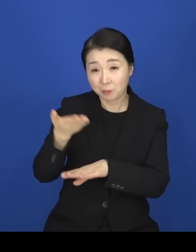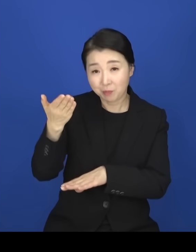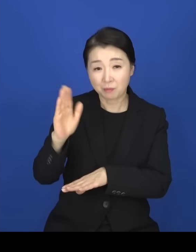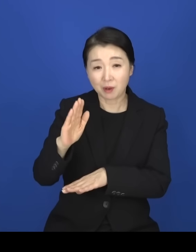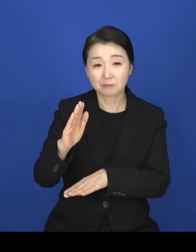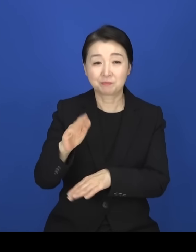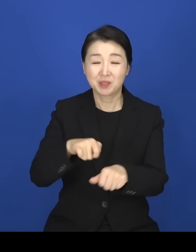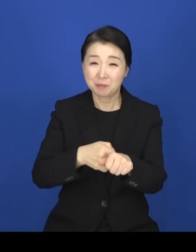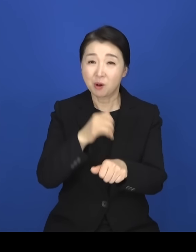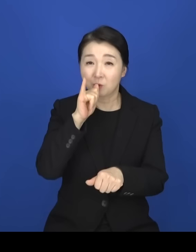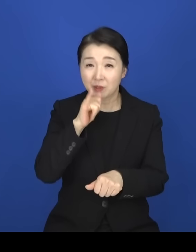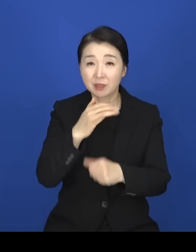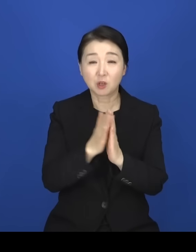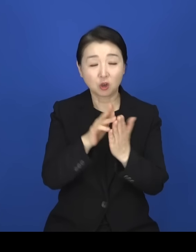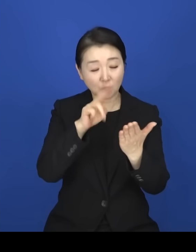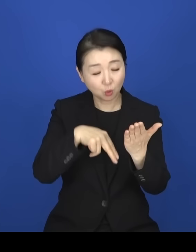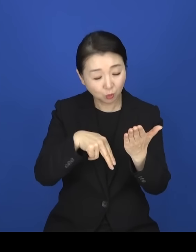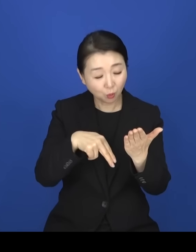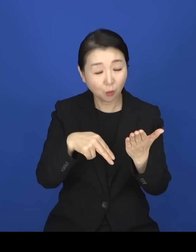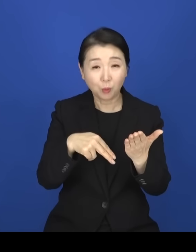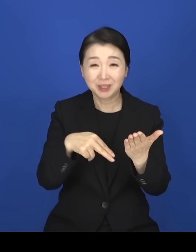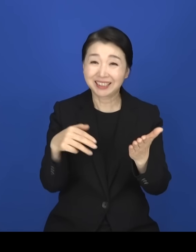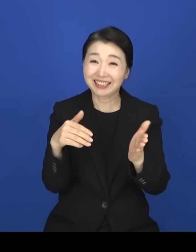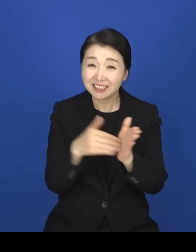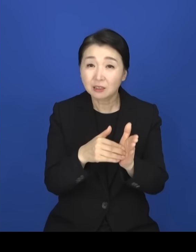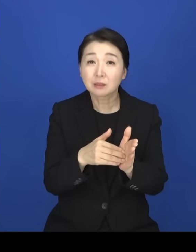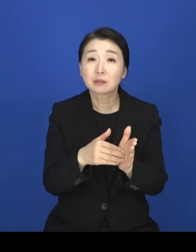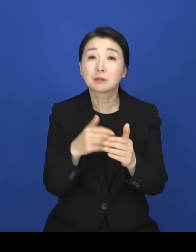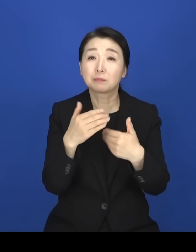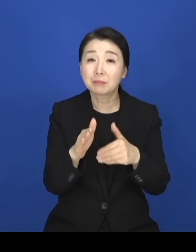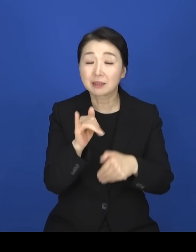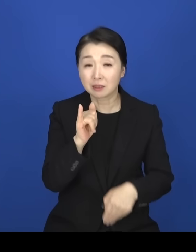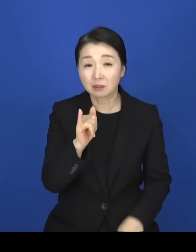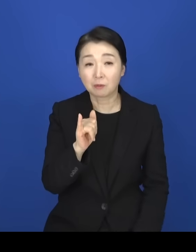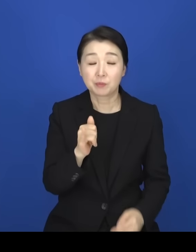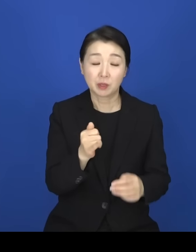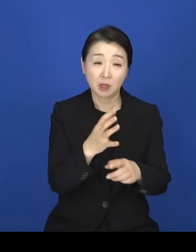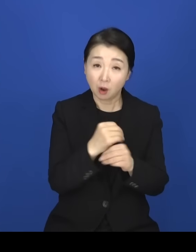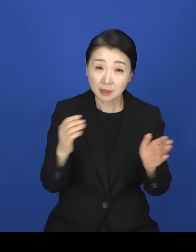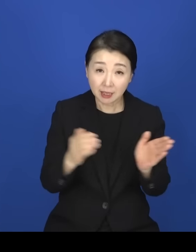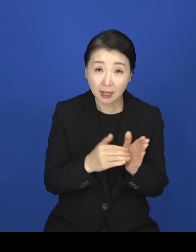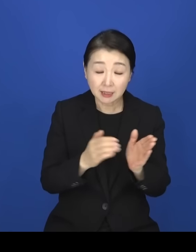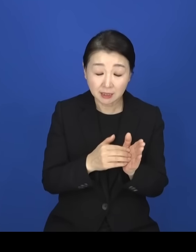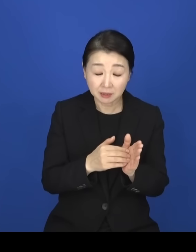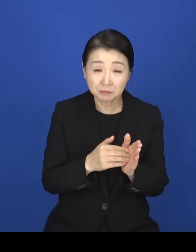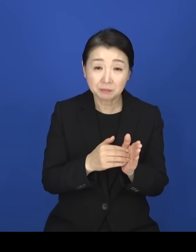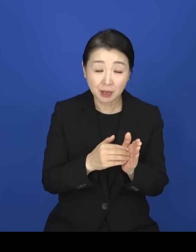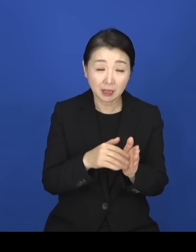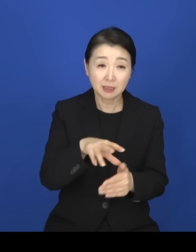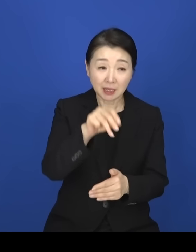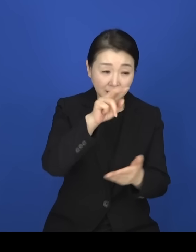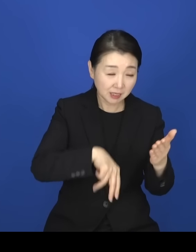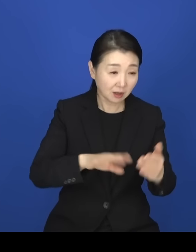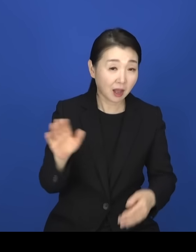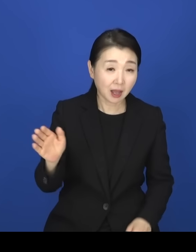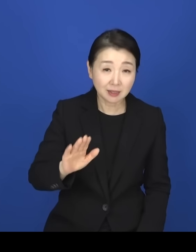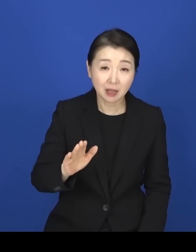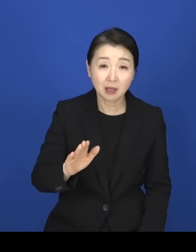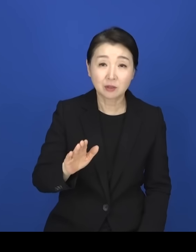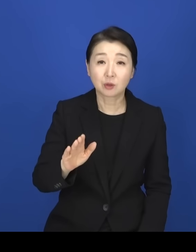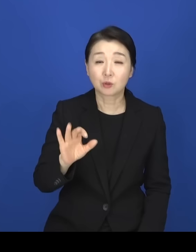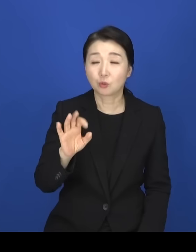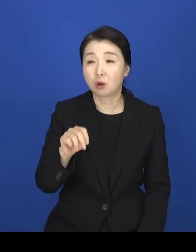이제 넣어주셔서 1독반에 들어간 거죠. 벌금이라면 뭘 했을 때 벌금이에요? 몇 월 며칠부터 몇 월 며칠까지 주어진 양을 안 읽으면? 창세기를 읽지 않으면 아. 뭐